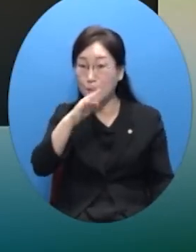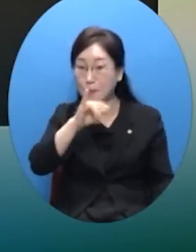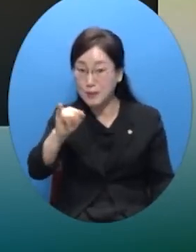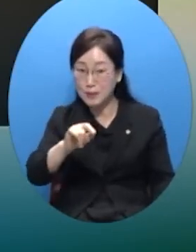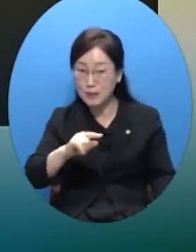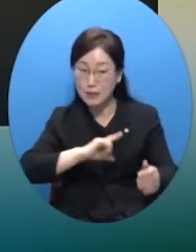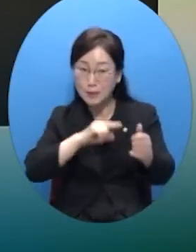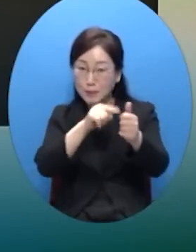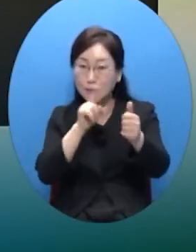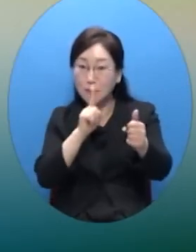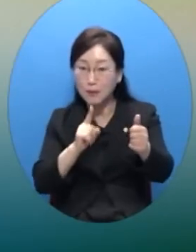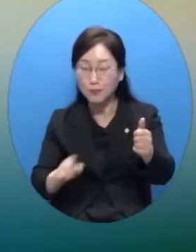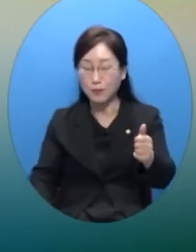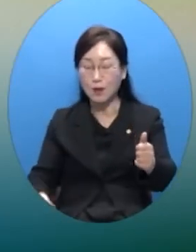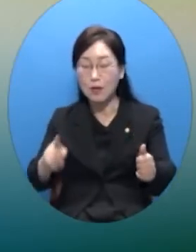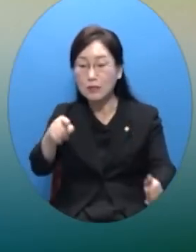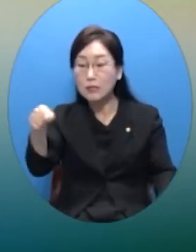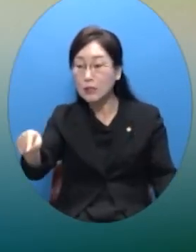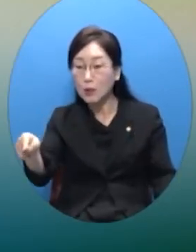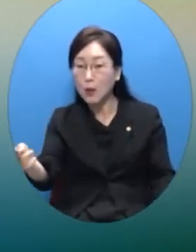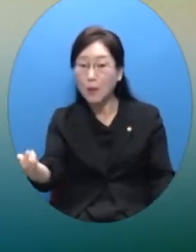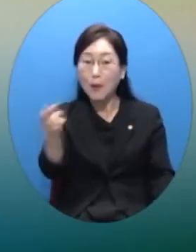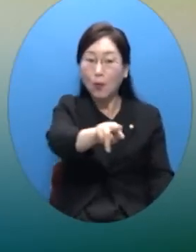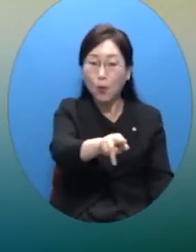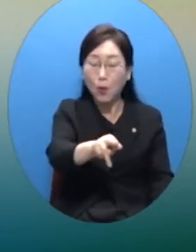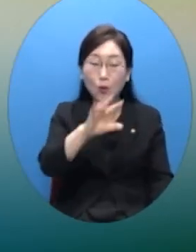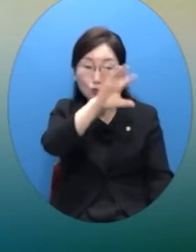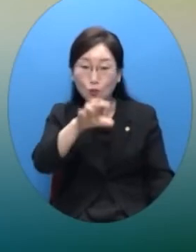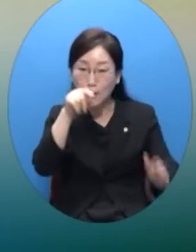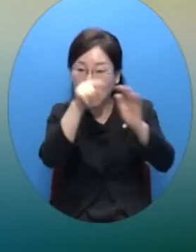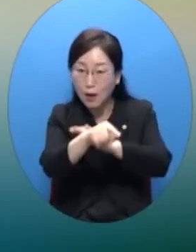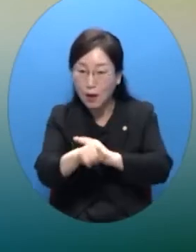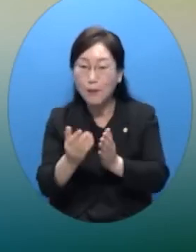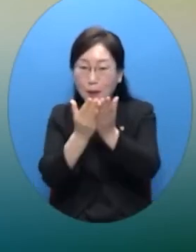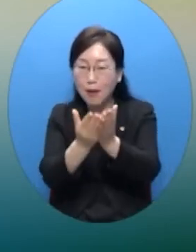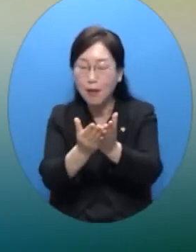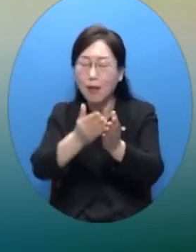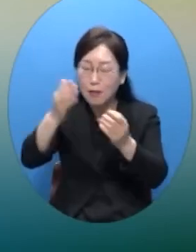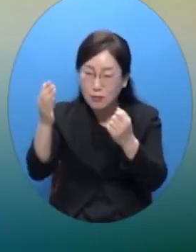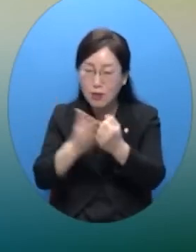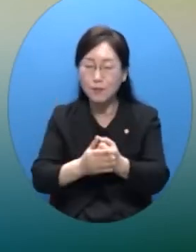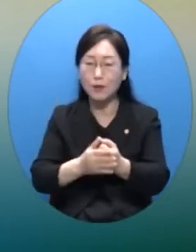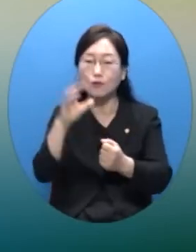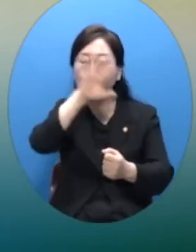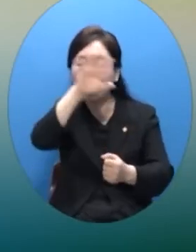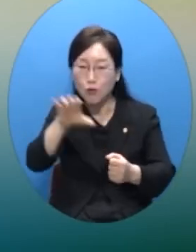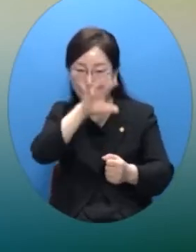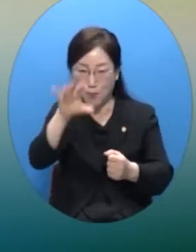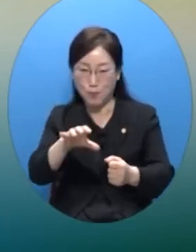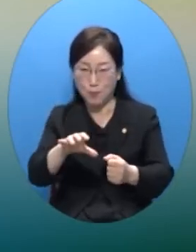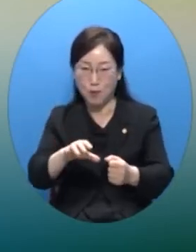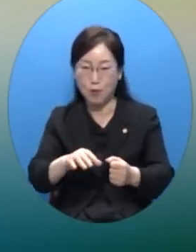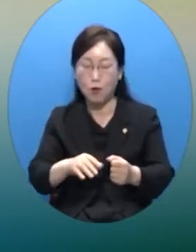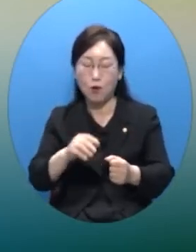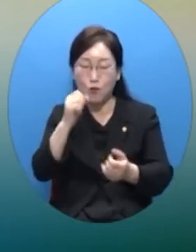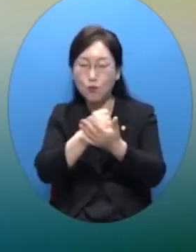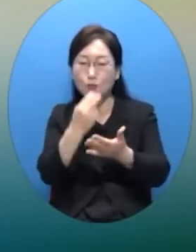바울을 태우고 빌립보로 건너갔던 그 배가 바로 유럽의 역사를 바꾸는 배였으며 유럽 문명사의 미래를 안고 가던